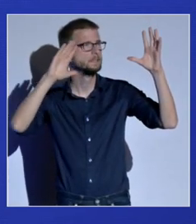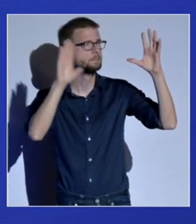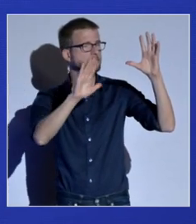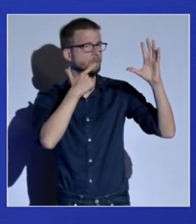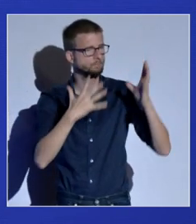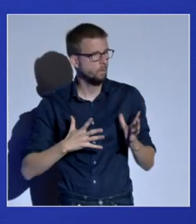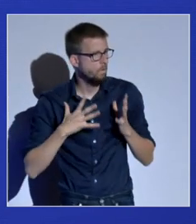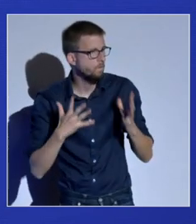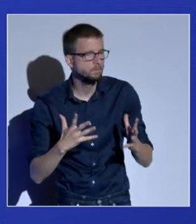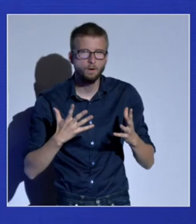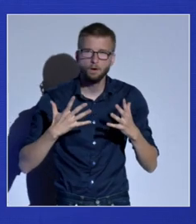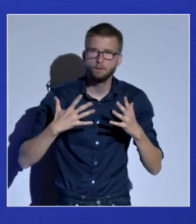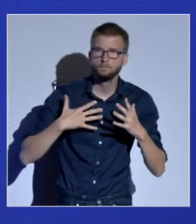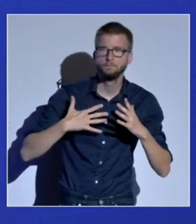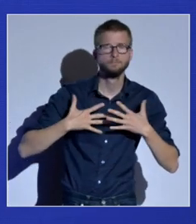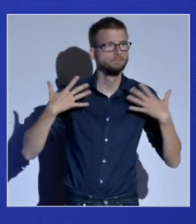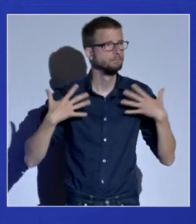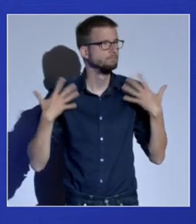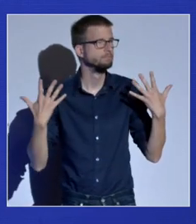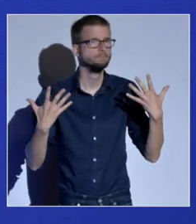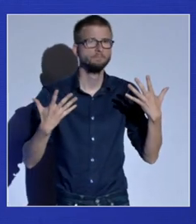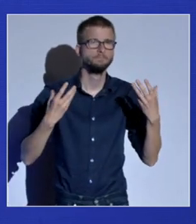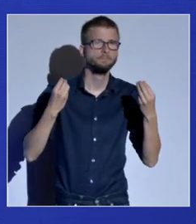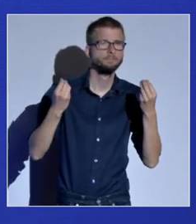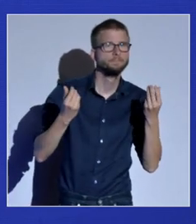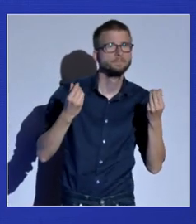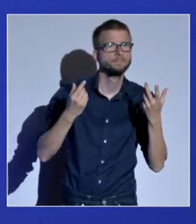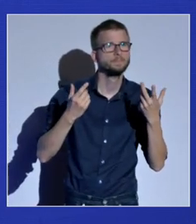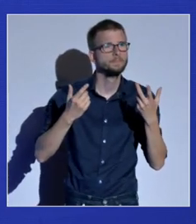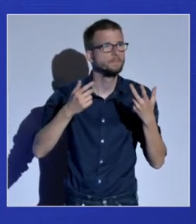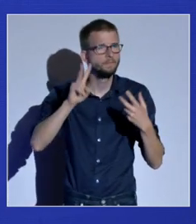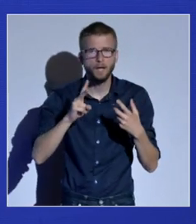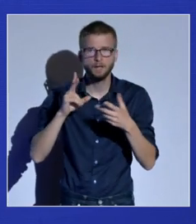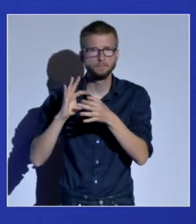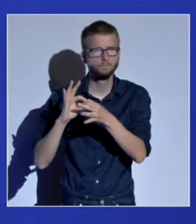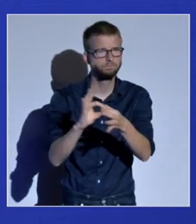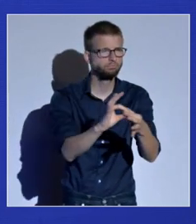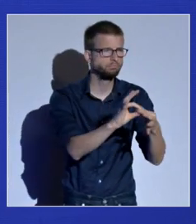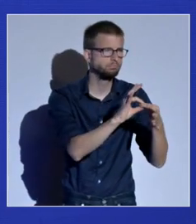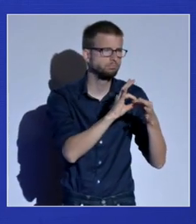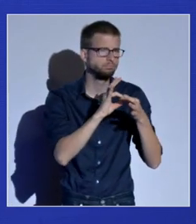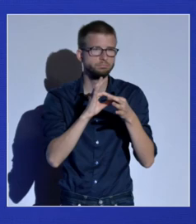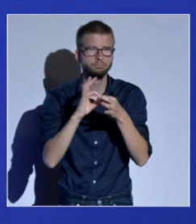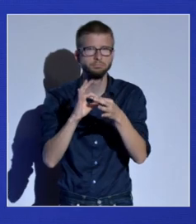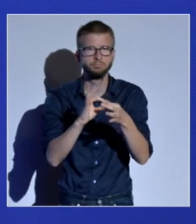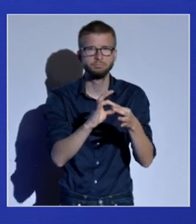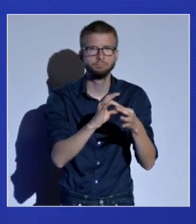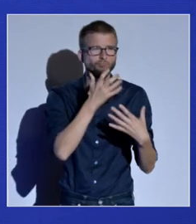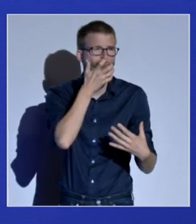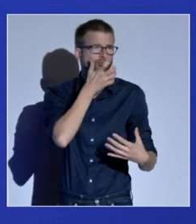d'engagement, d'enthousiasme et de familière fraternité, hein, à peu près quelque chose comme